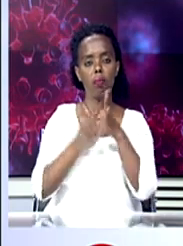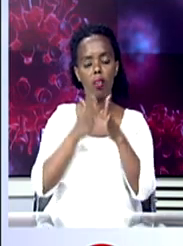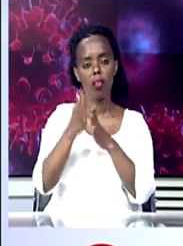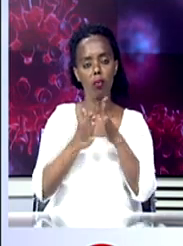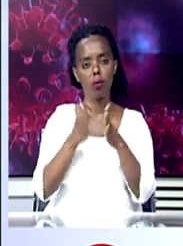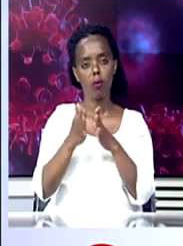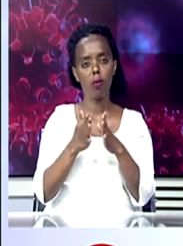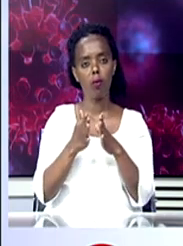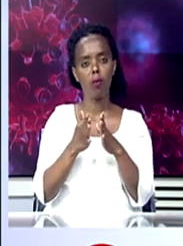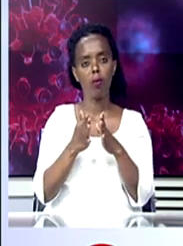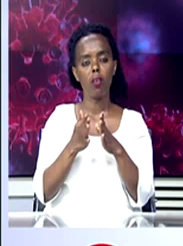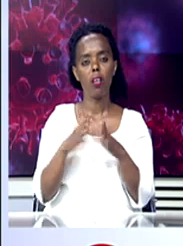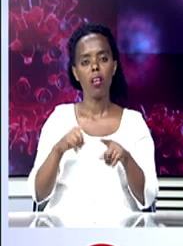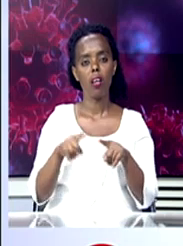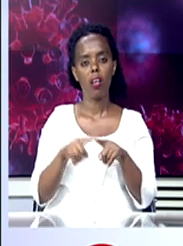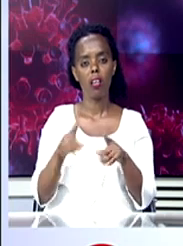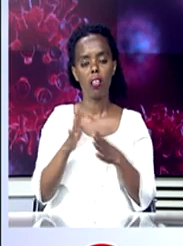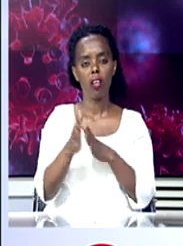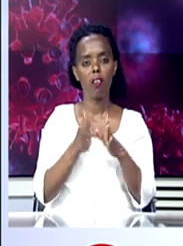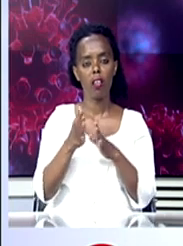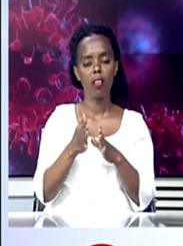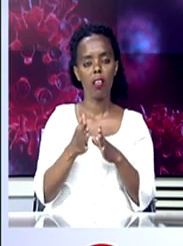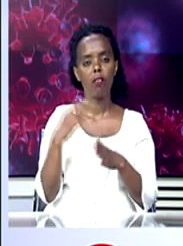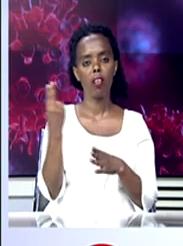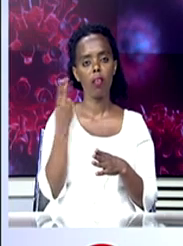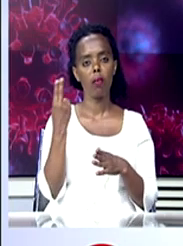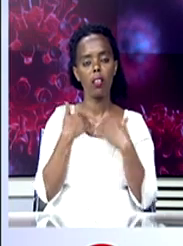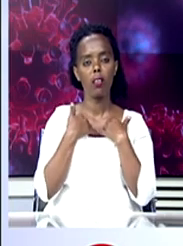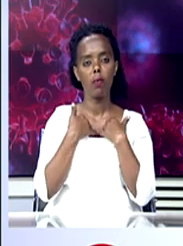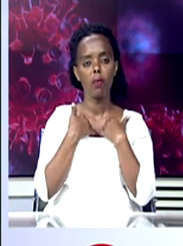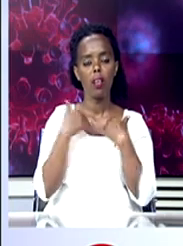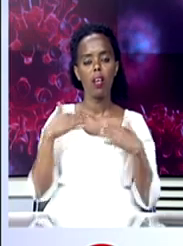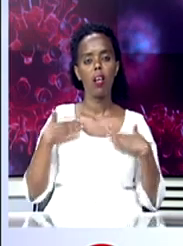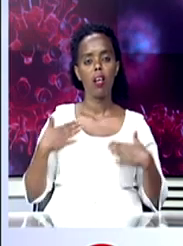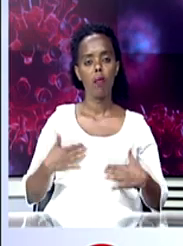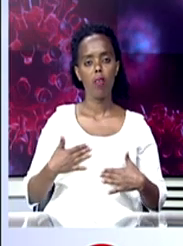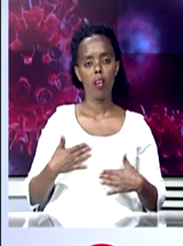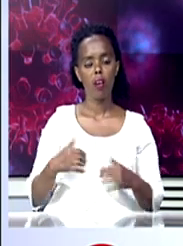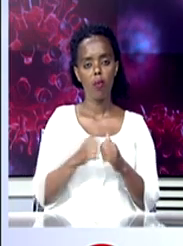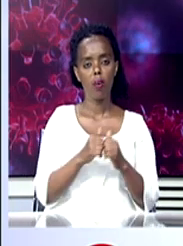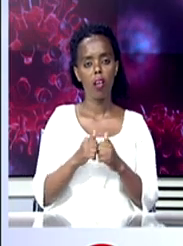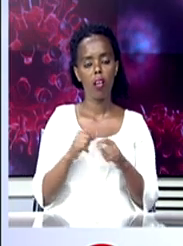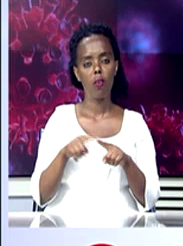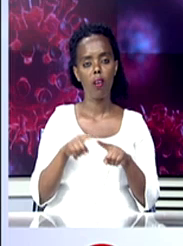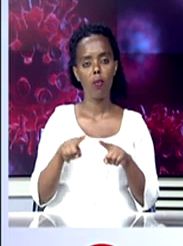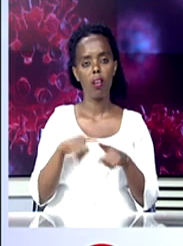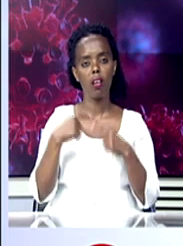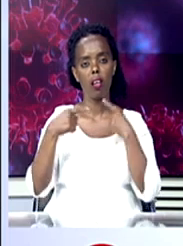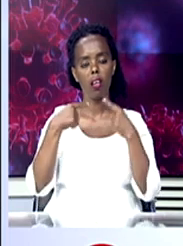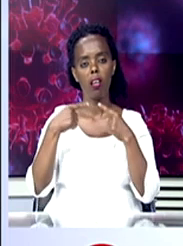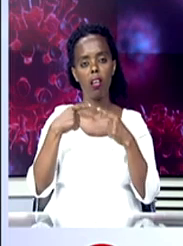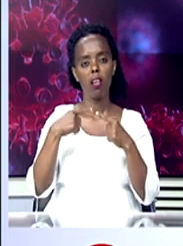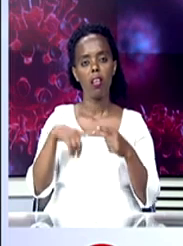mallattoo garaagaraati. Aflattoo fayyadamaniiti kan isaan qaamolee garaagaraa faana walii galan. Kilinika